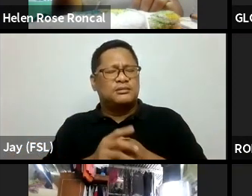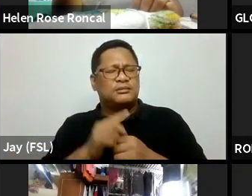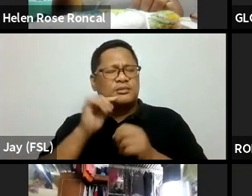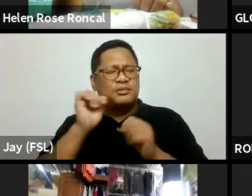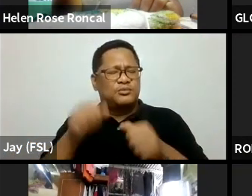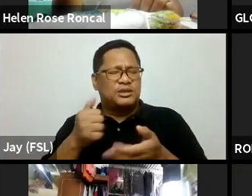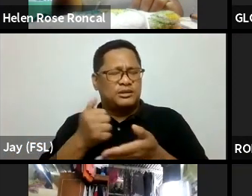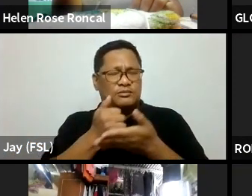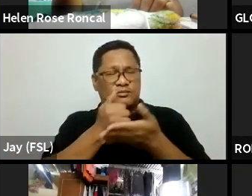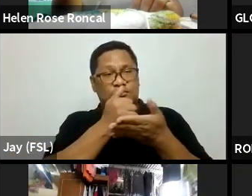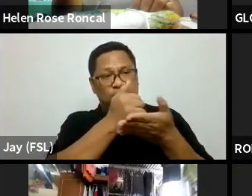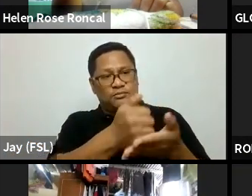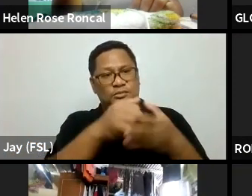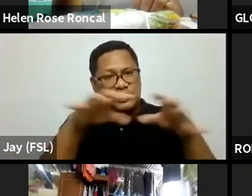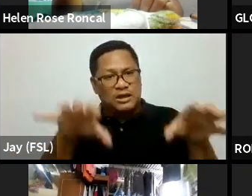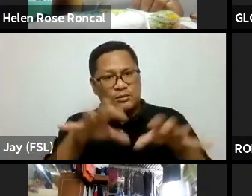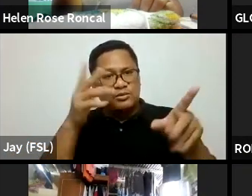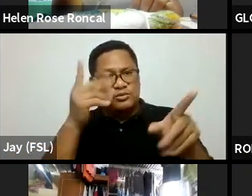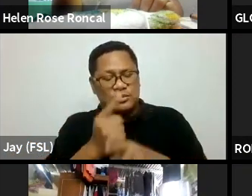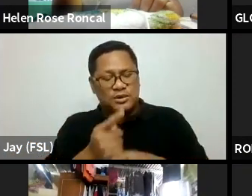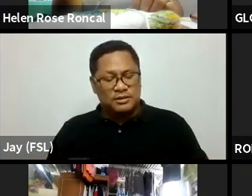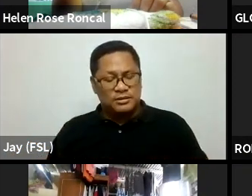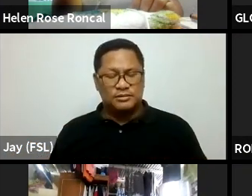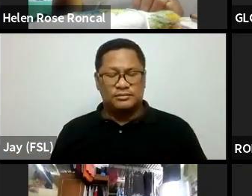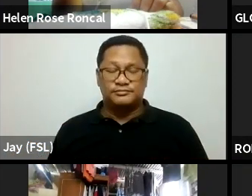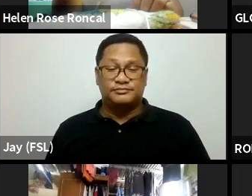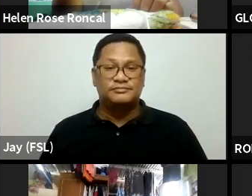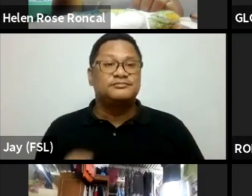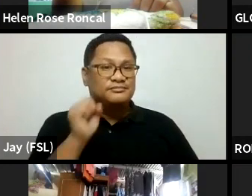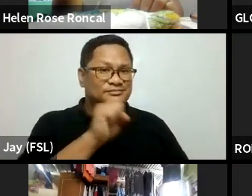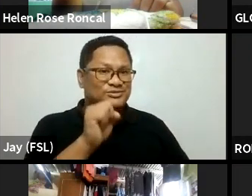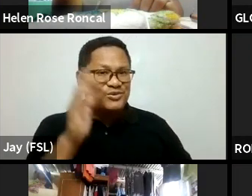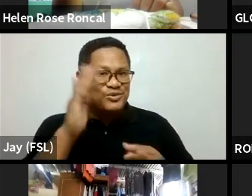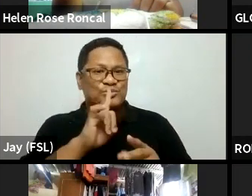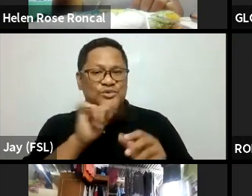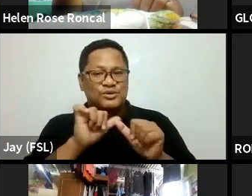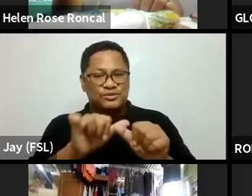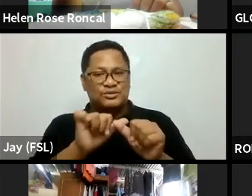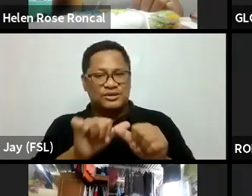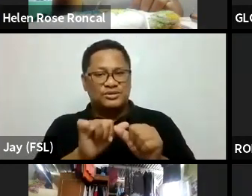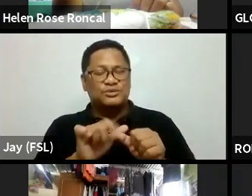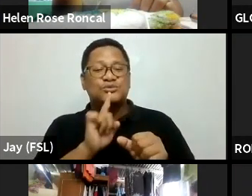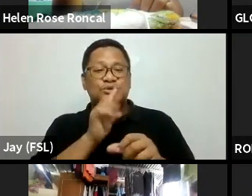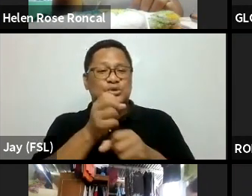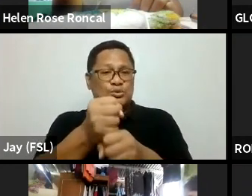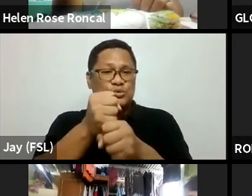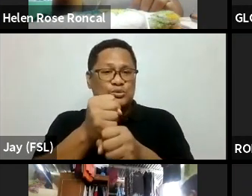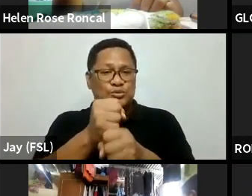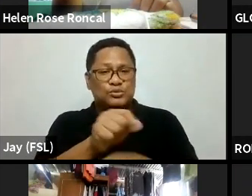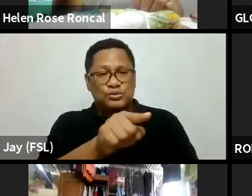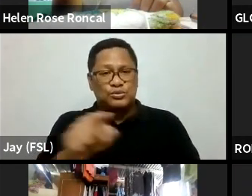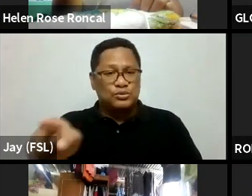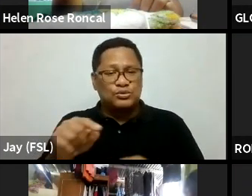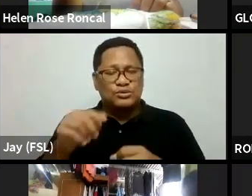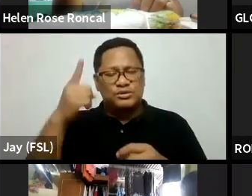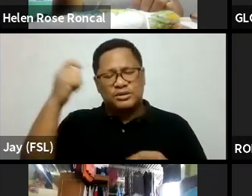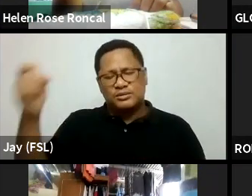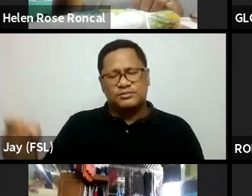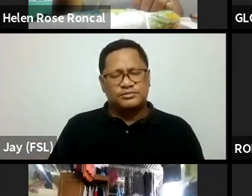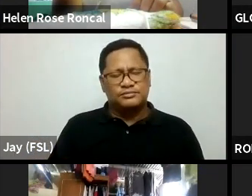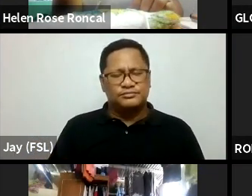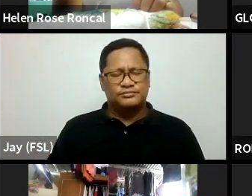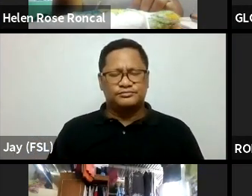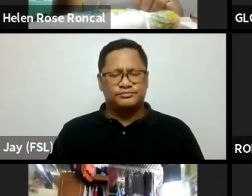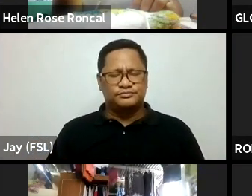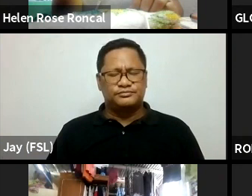din. God, please, diba? Matuloy po lahat. Diba? Oo. So, hold on to that. Alam mo yung gusto mo.